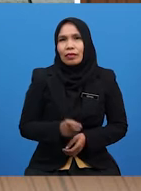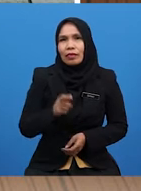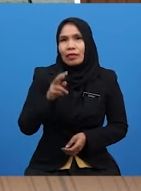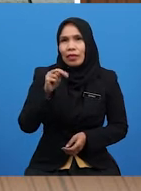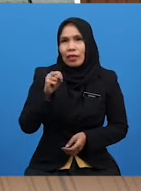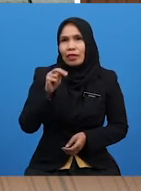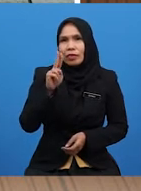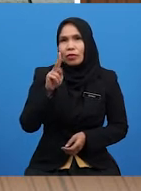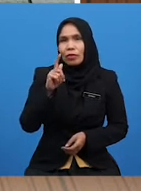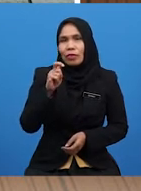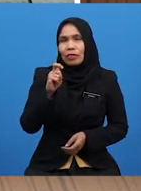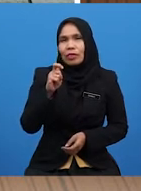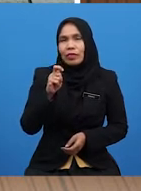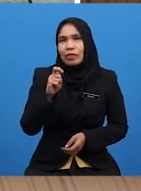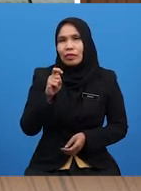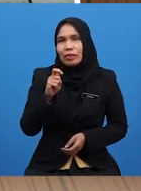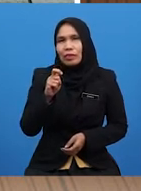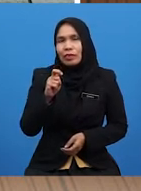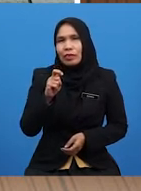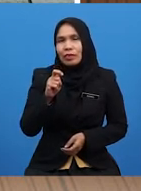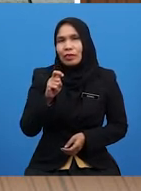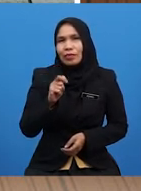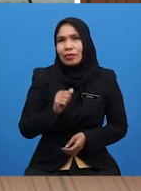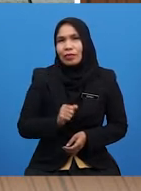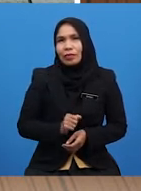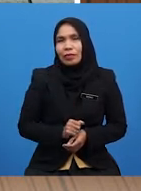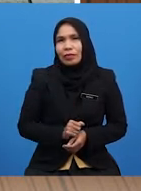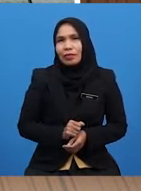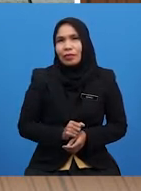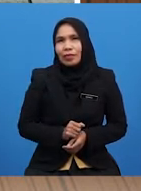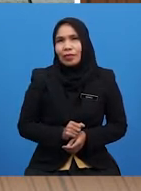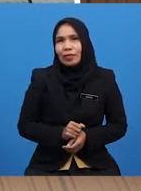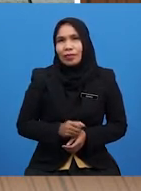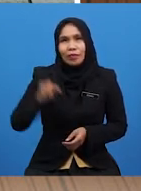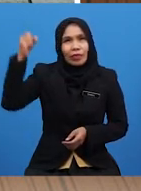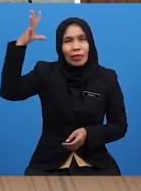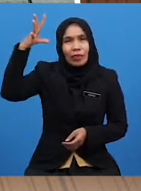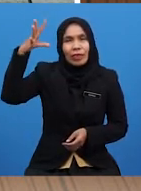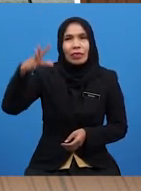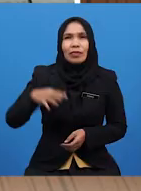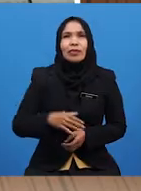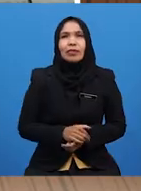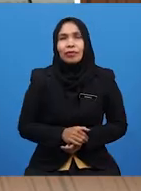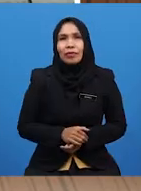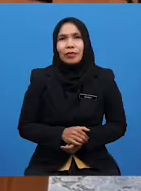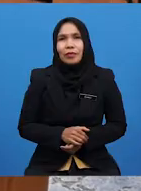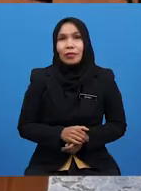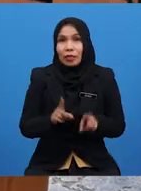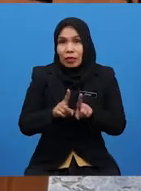ditimbulkan melalui peranan pencahayaan lampu kelihatan seragam antarruang